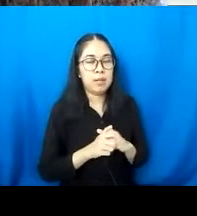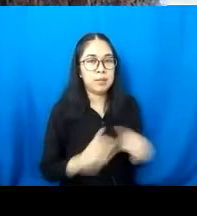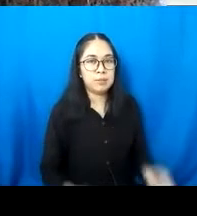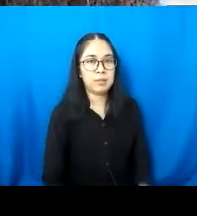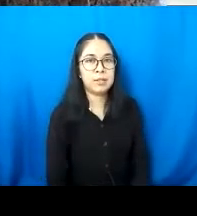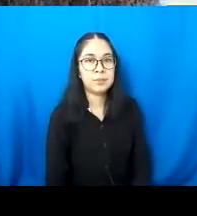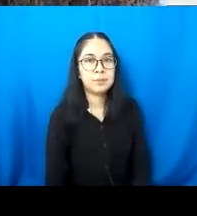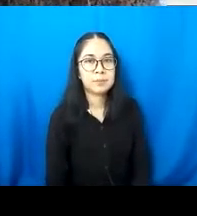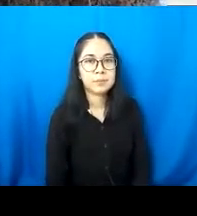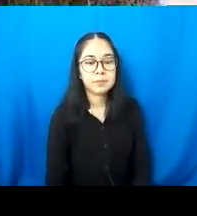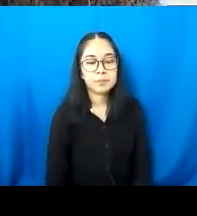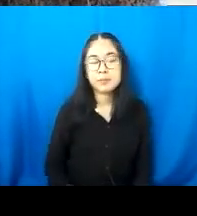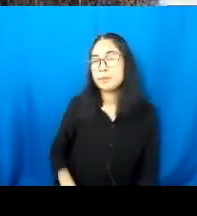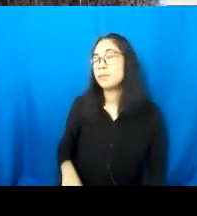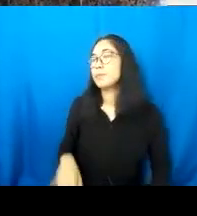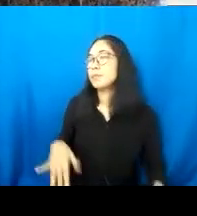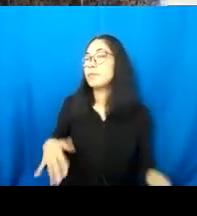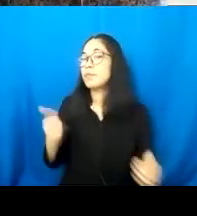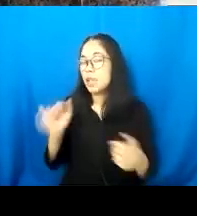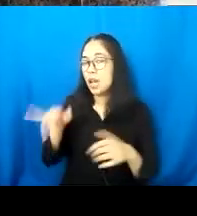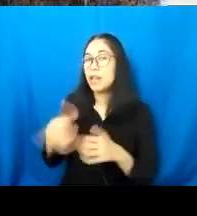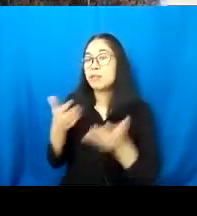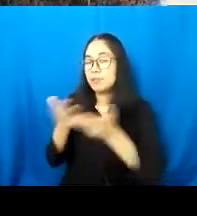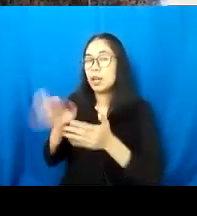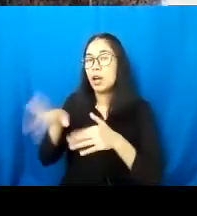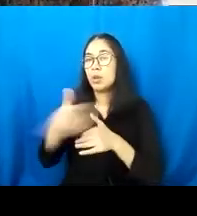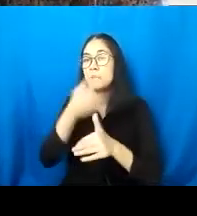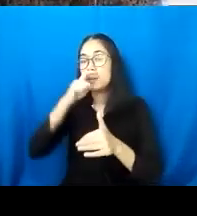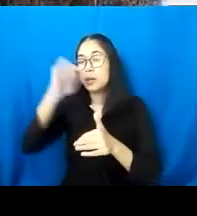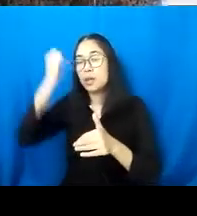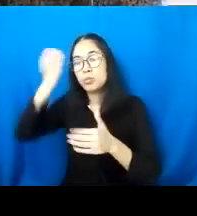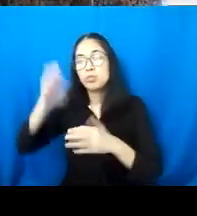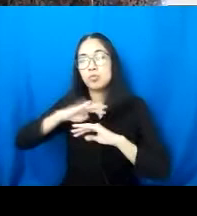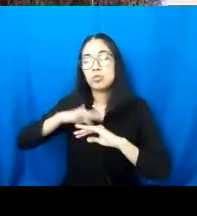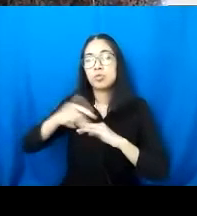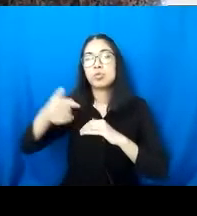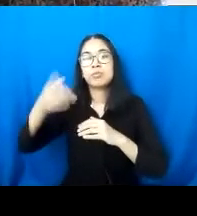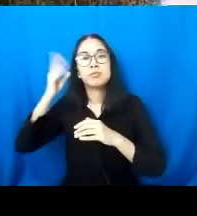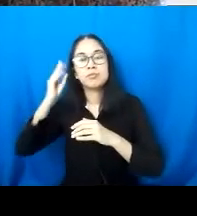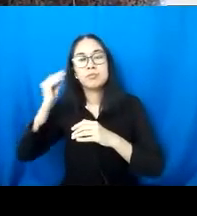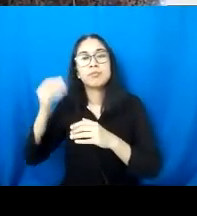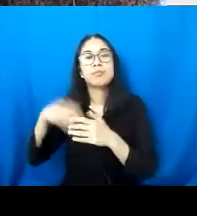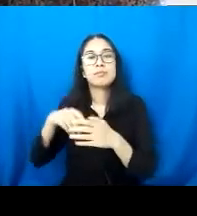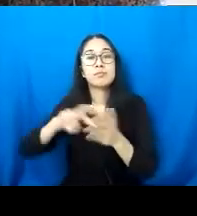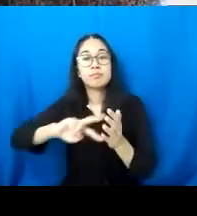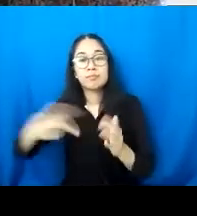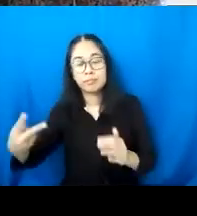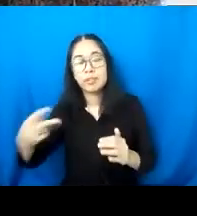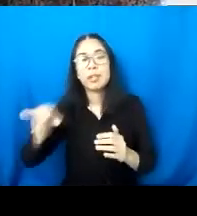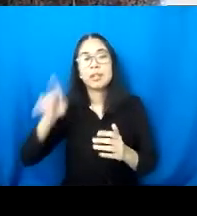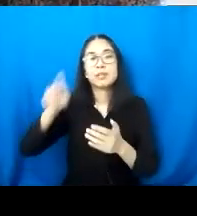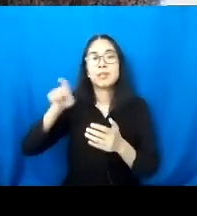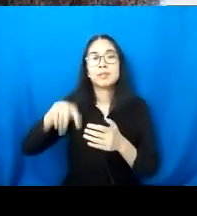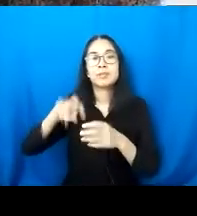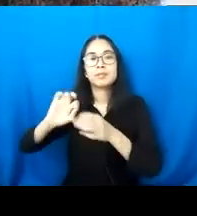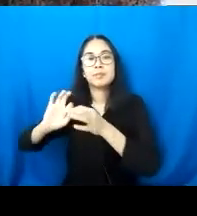Silahkan Ibu. Dan bagi Bapak Ibu yang butuh untuk menyimak terjemahannya, silahkan langsung mengklik tombol